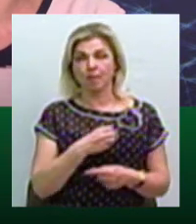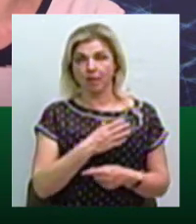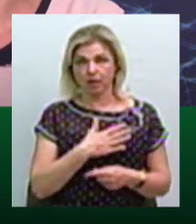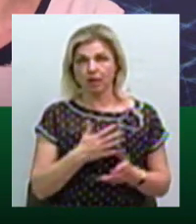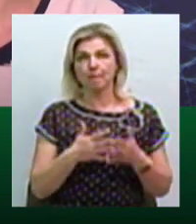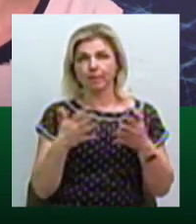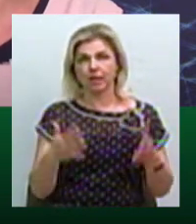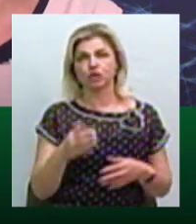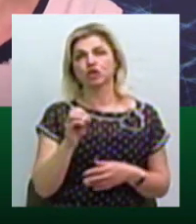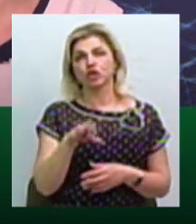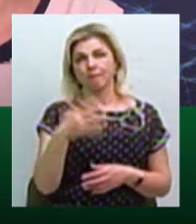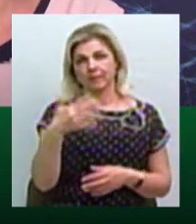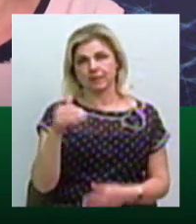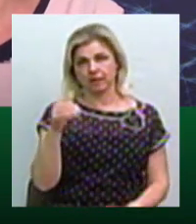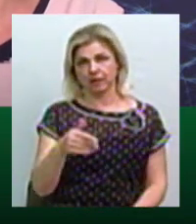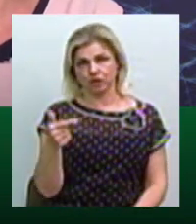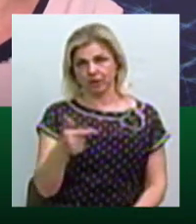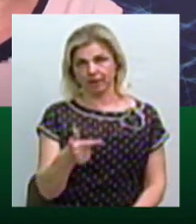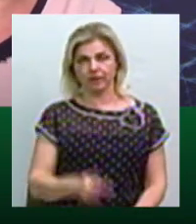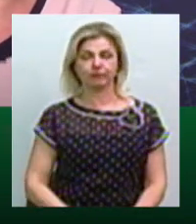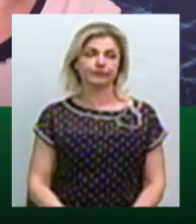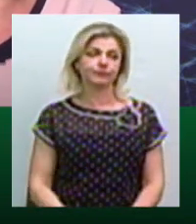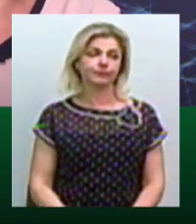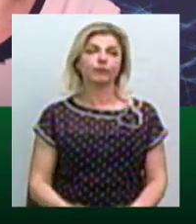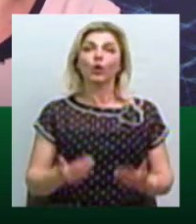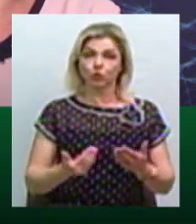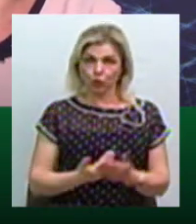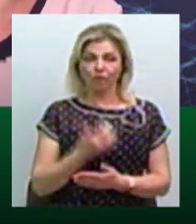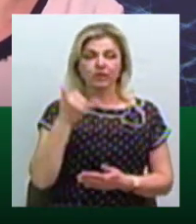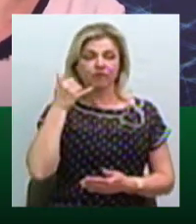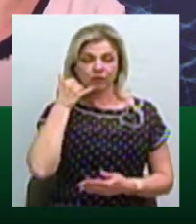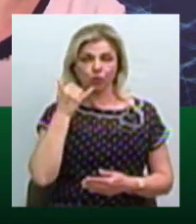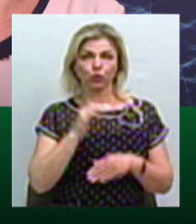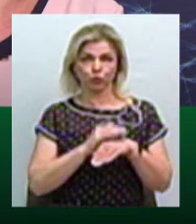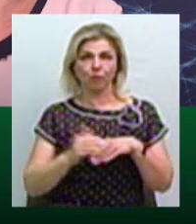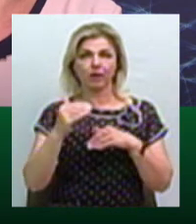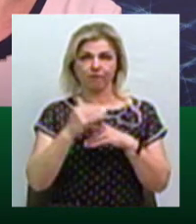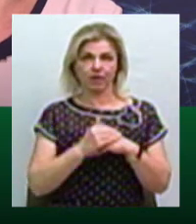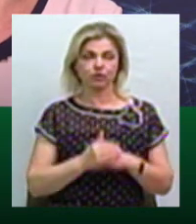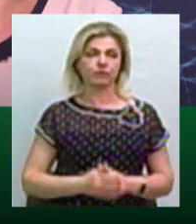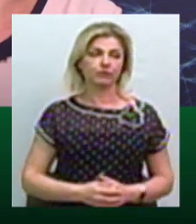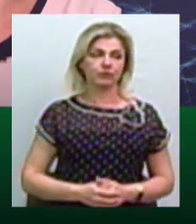гривень. У нас знову дзвінок. Алло, добрий вечір, ви в ефірі.